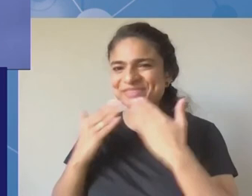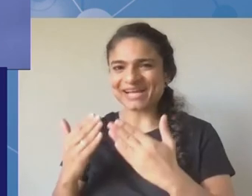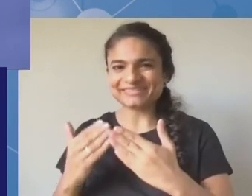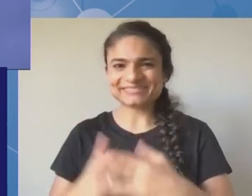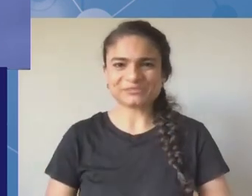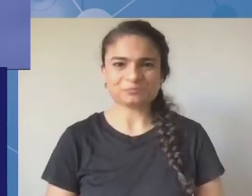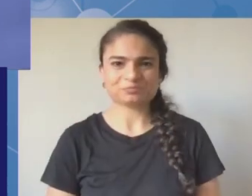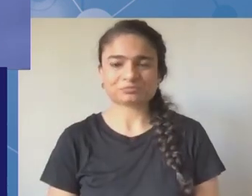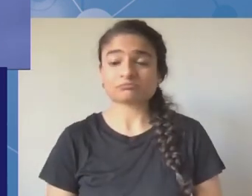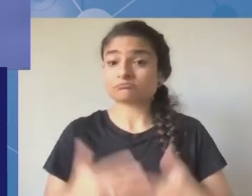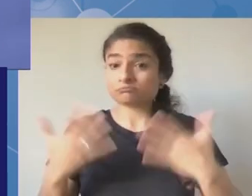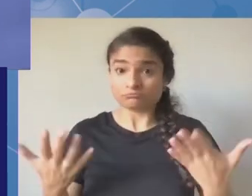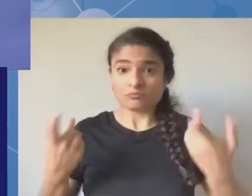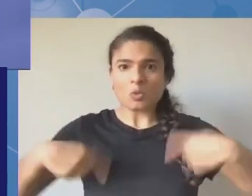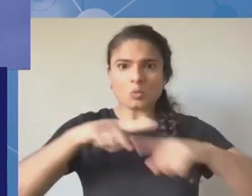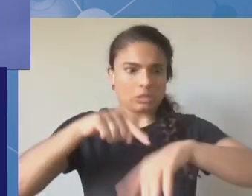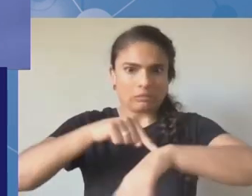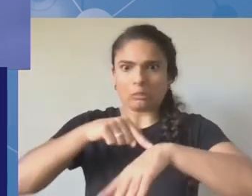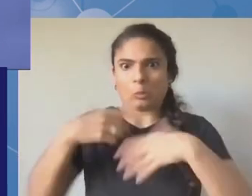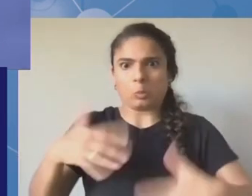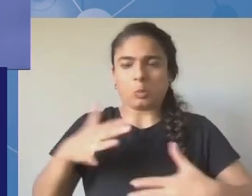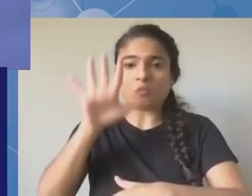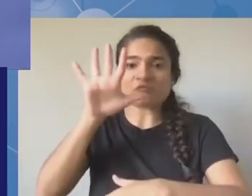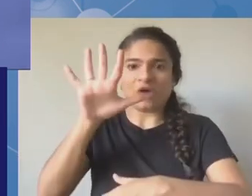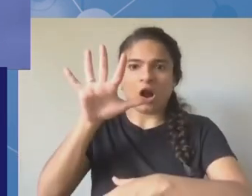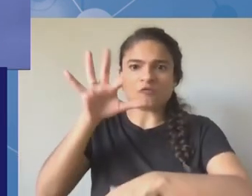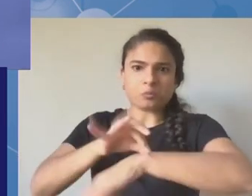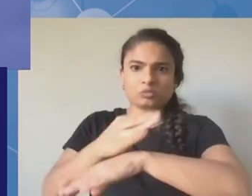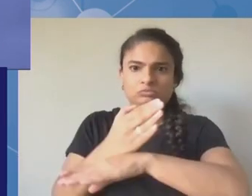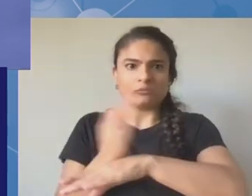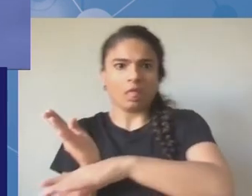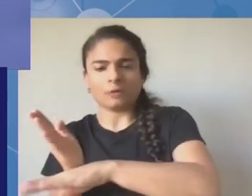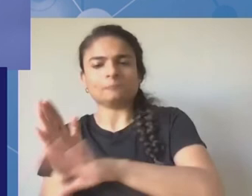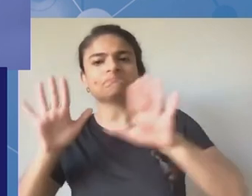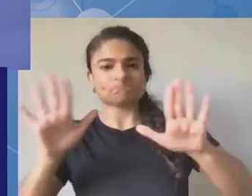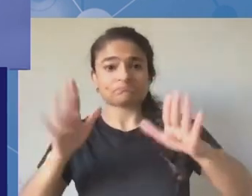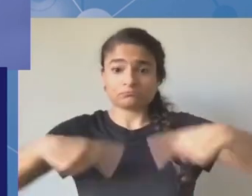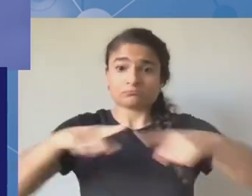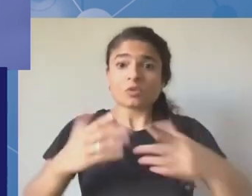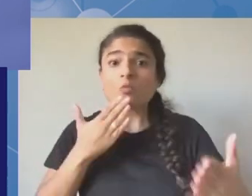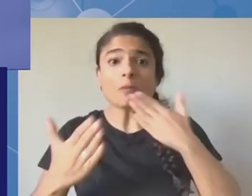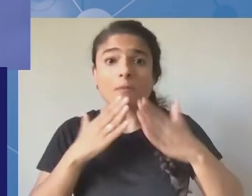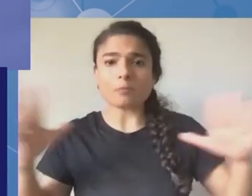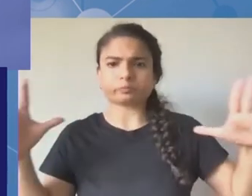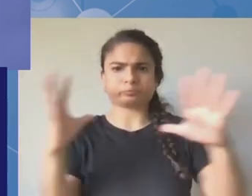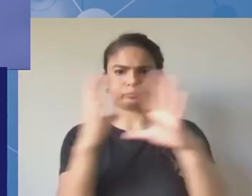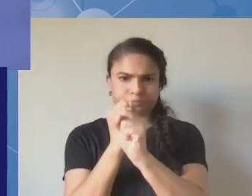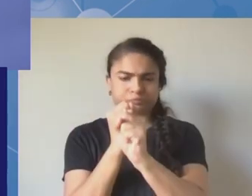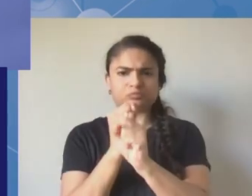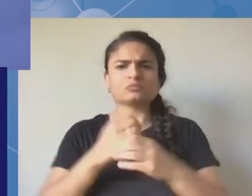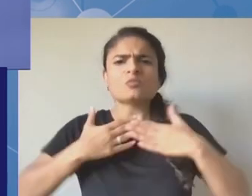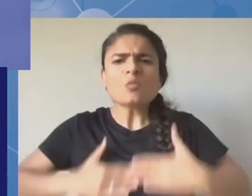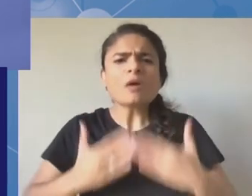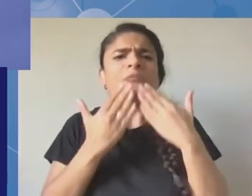بما أن تجاوزنا الوقت بخمس دقائق أعتقد أنه سنغلق هذه الجلسة. نشكر الجميع